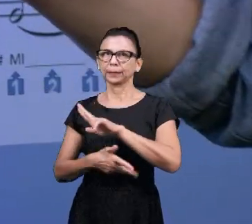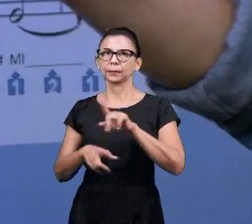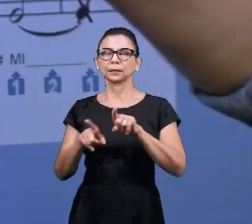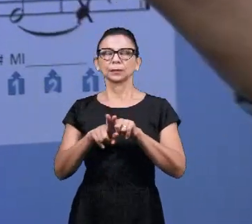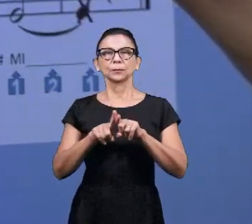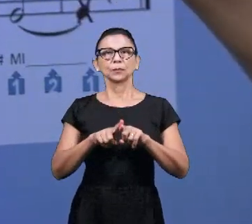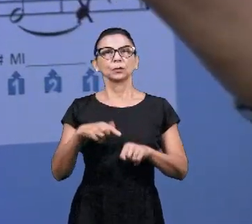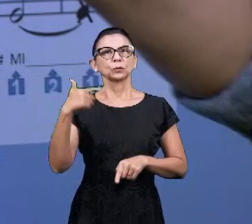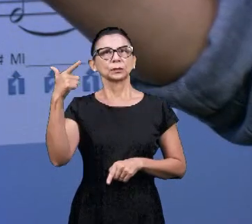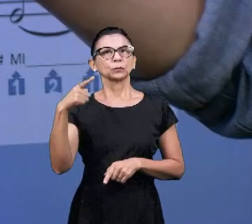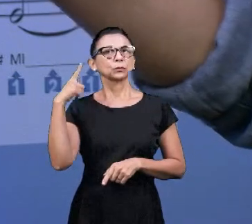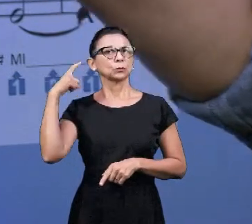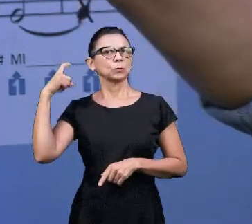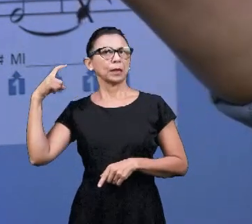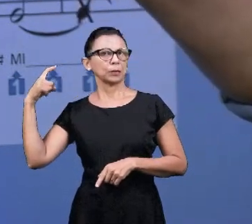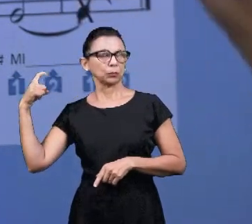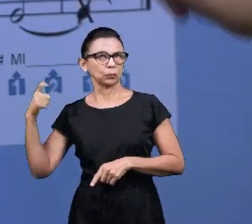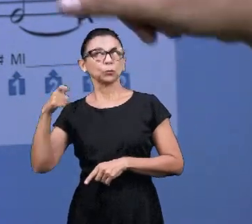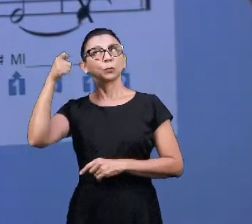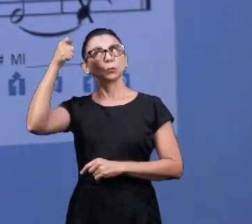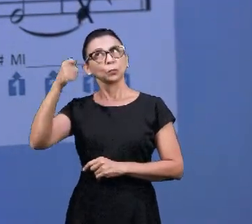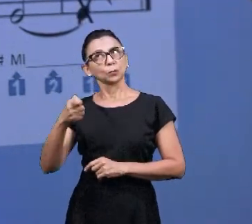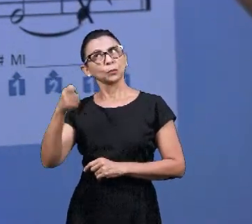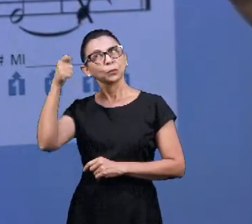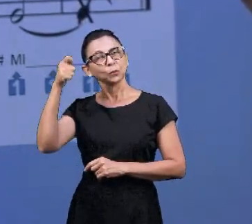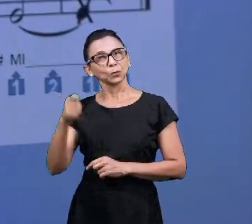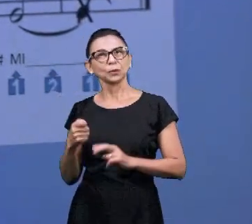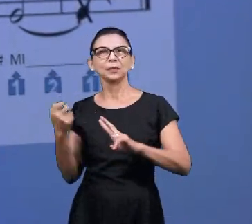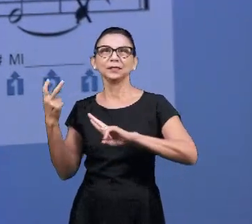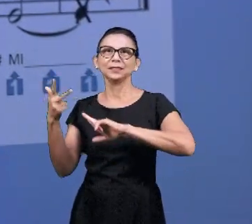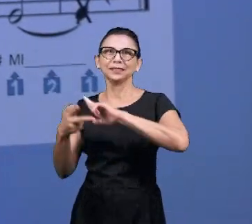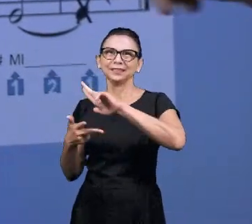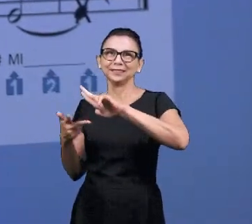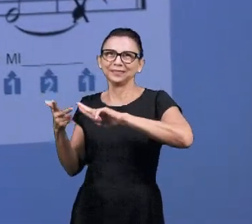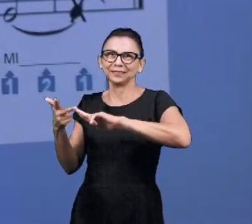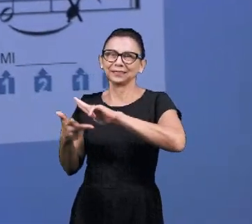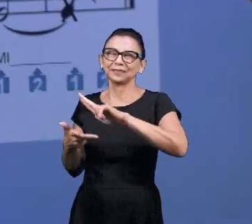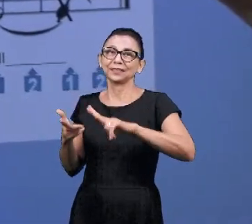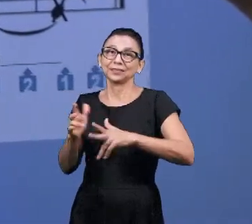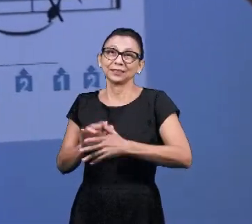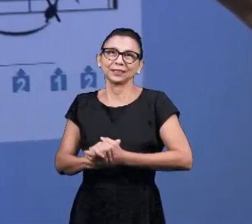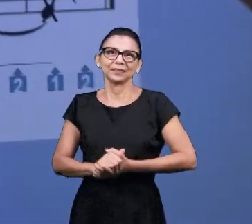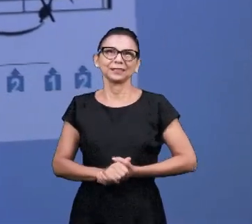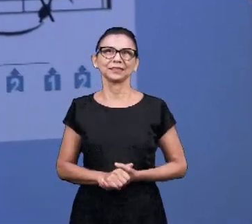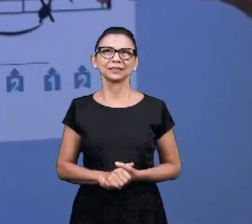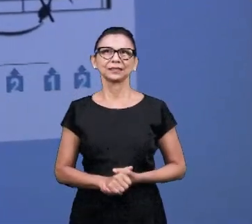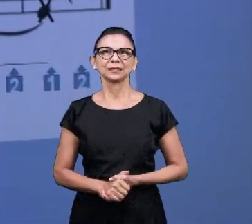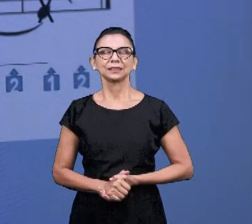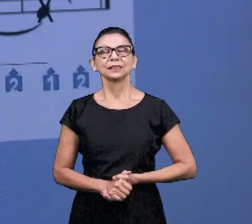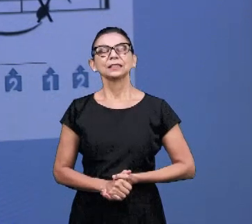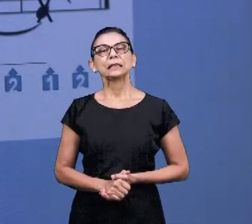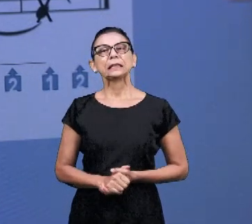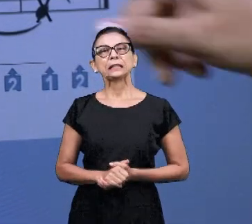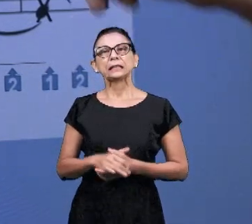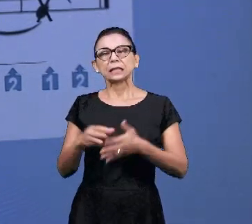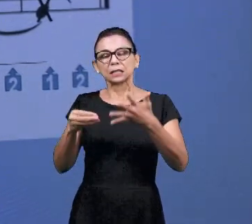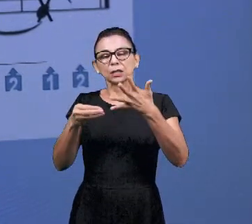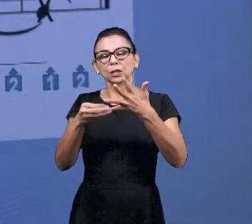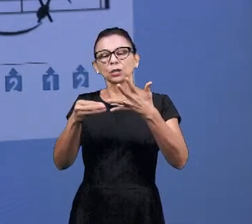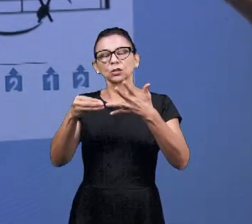allons accélérer et ces notes, mi, ré, mi,